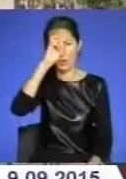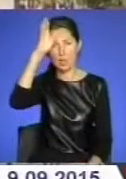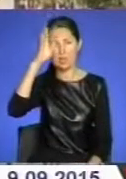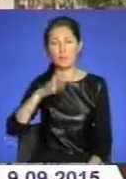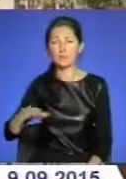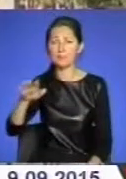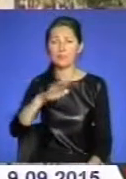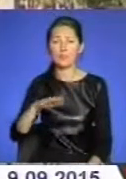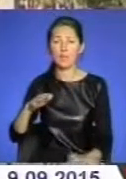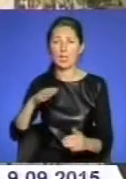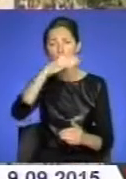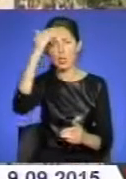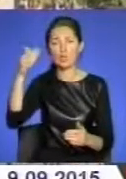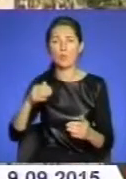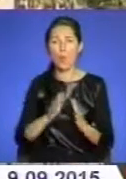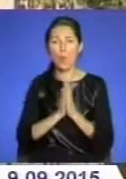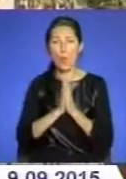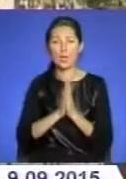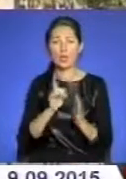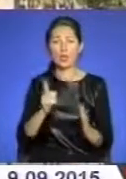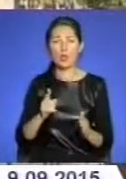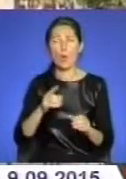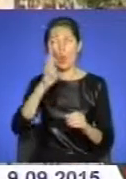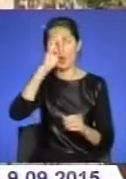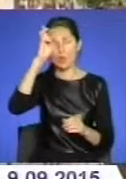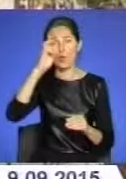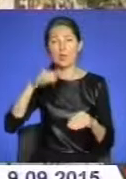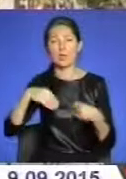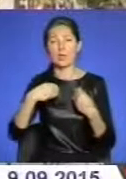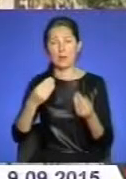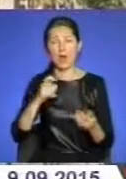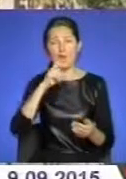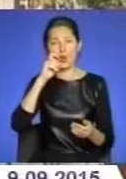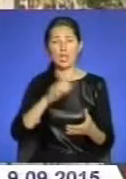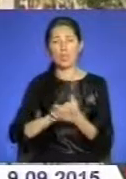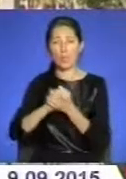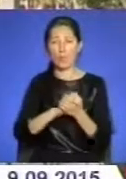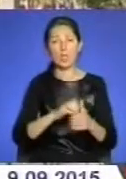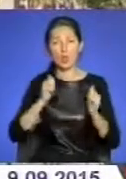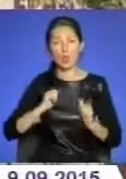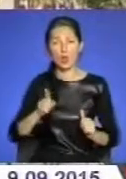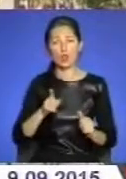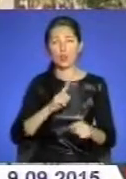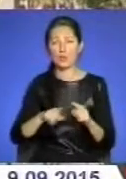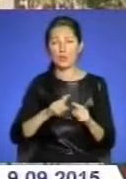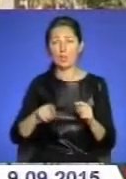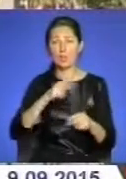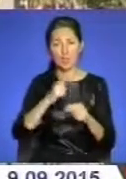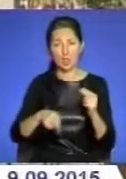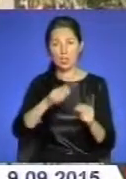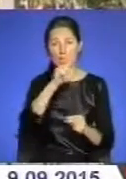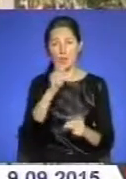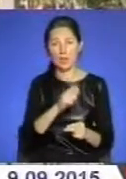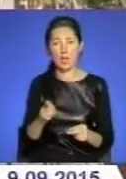послав Україні мир, спокій, щоб пошвидше закінчилась ця війна, щоб вороги і агресори пішли